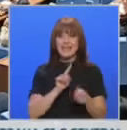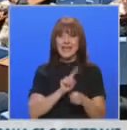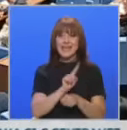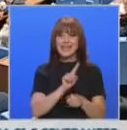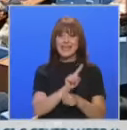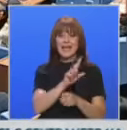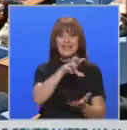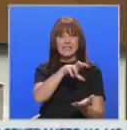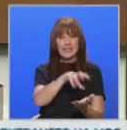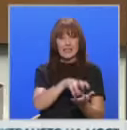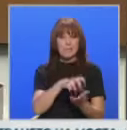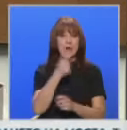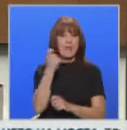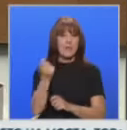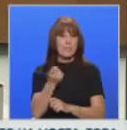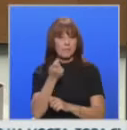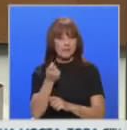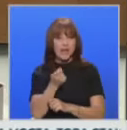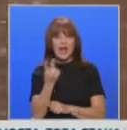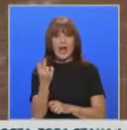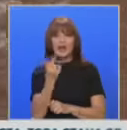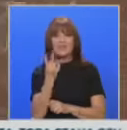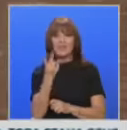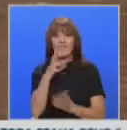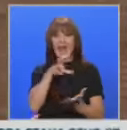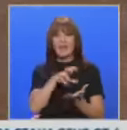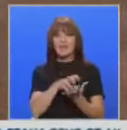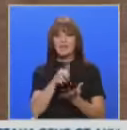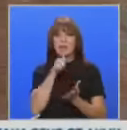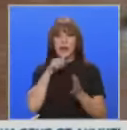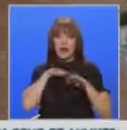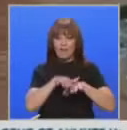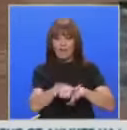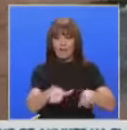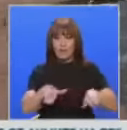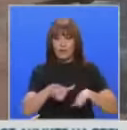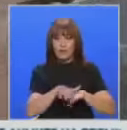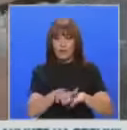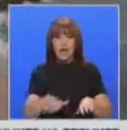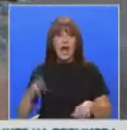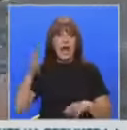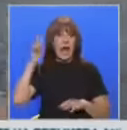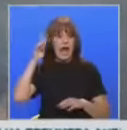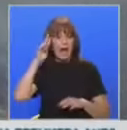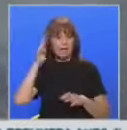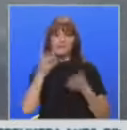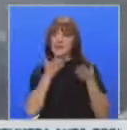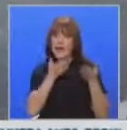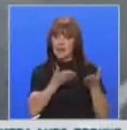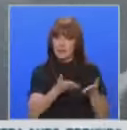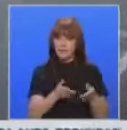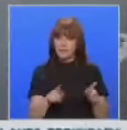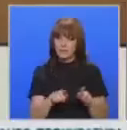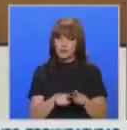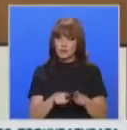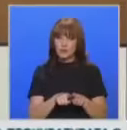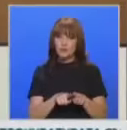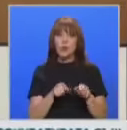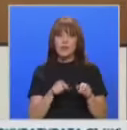на пожарна безопасност, 2 екипа водолази. От първия ден на бедствието армията е на терен, увери Денков.